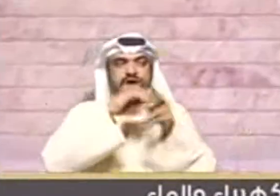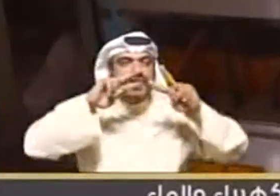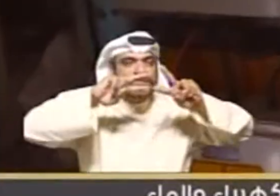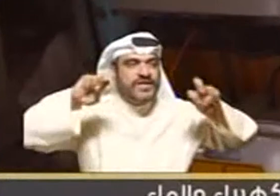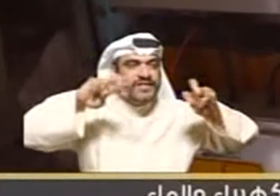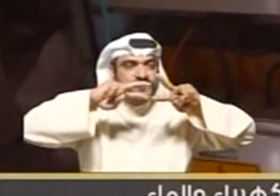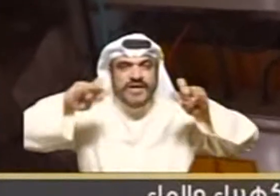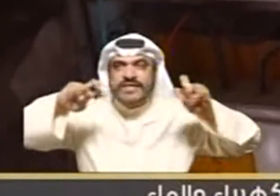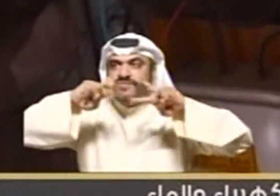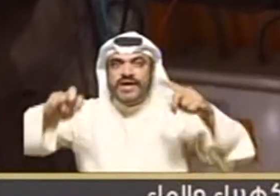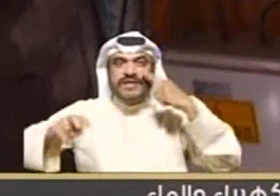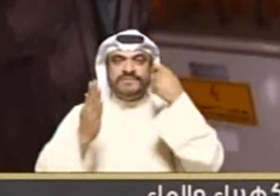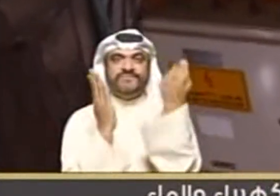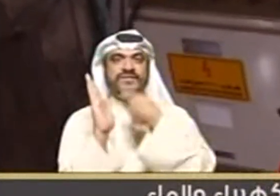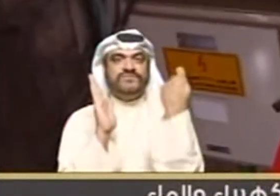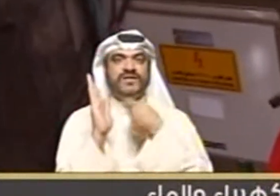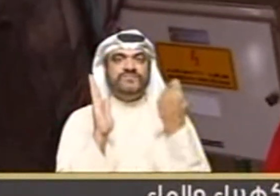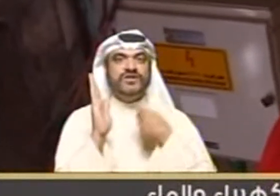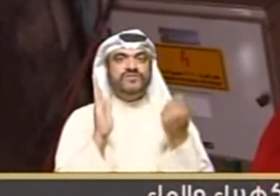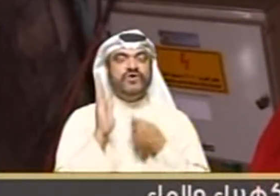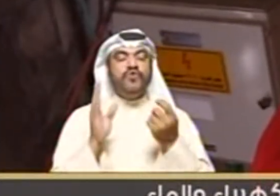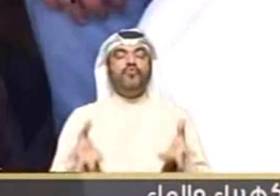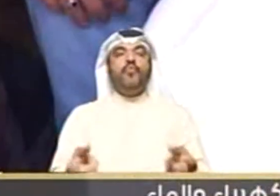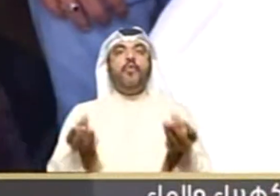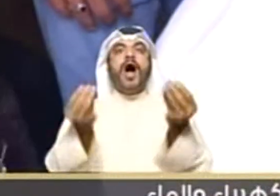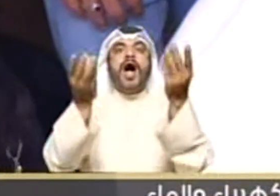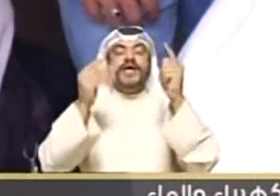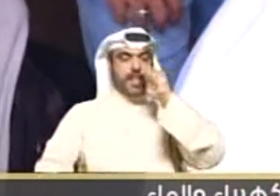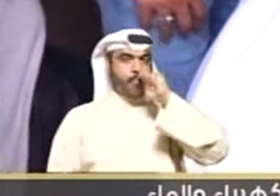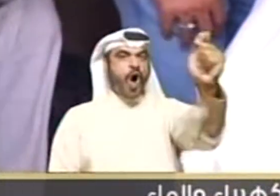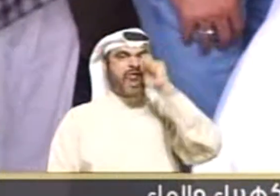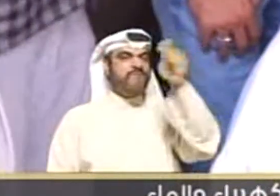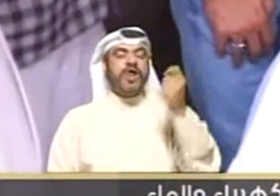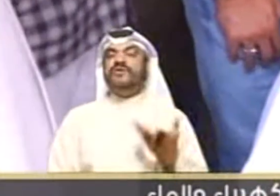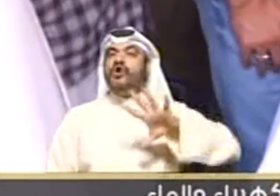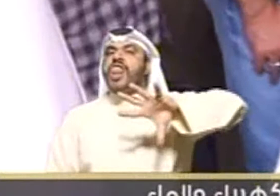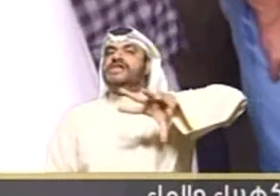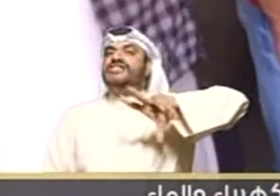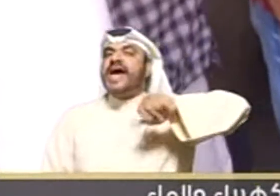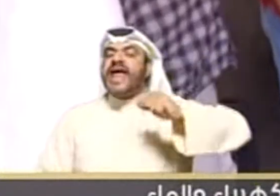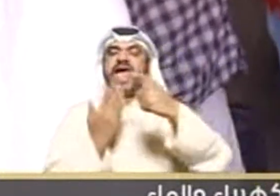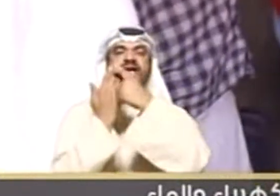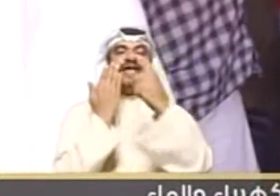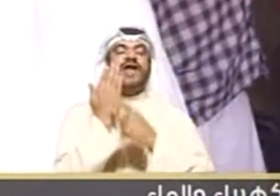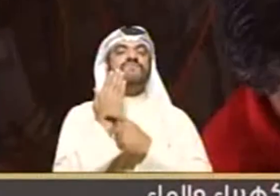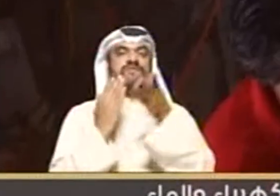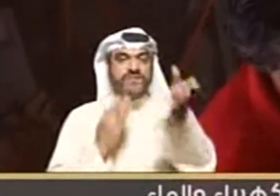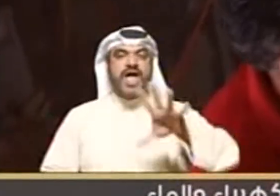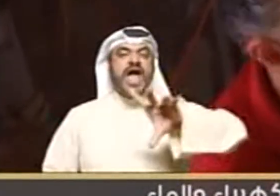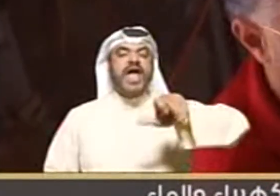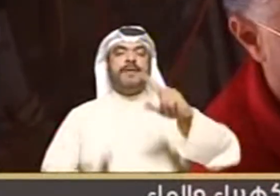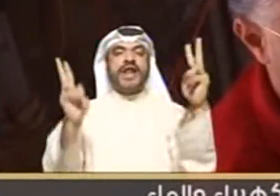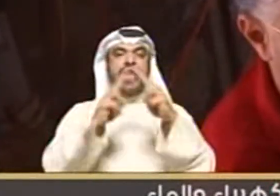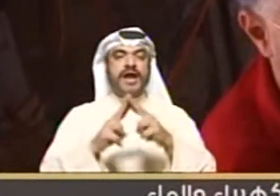الحدود، مسجلة شهريا مئات المخالفات من سرقة للكهرباء أو للماء بالتعدي على الشبكة